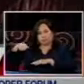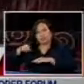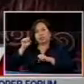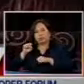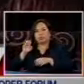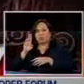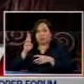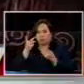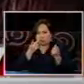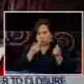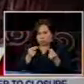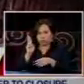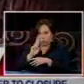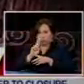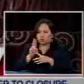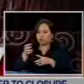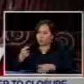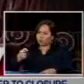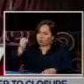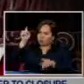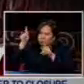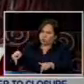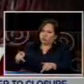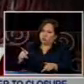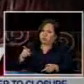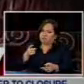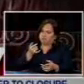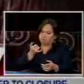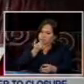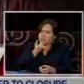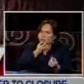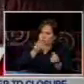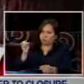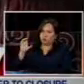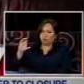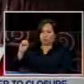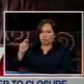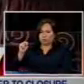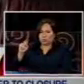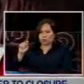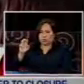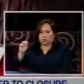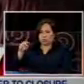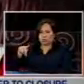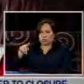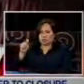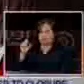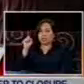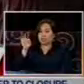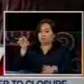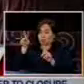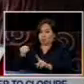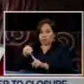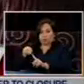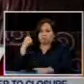pong ipa-contempt ang isang litigant na hindi sumusunod sa